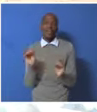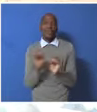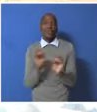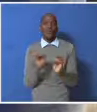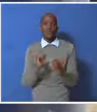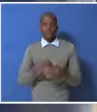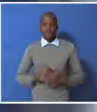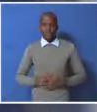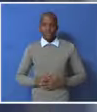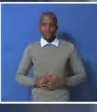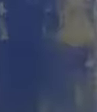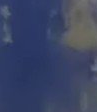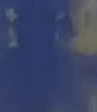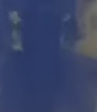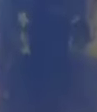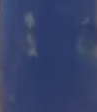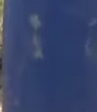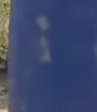teng